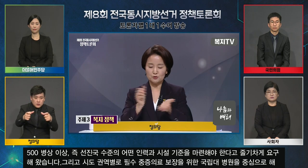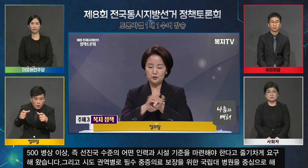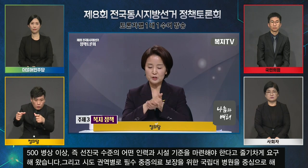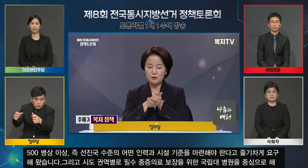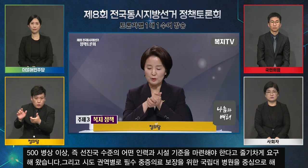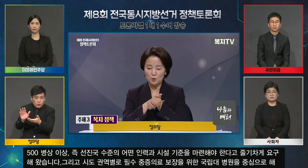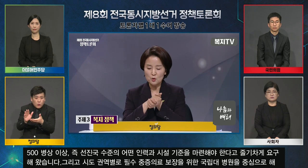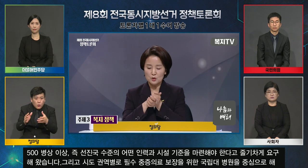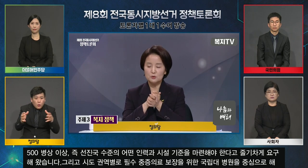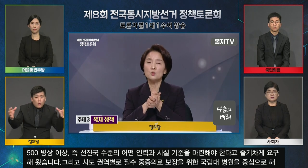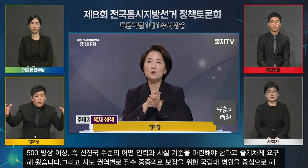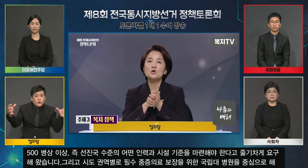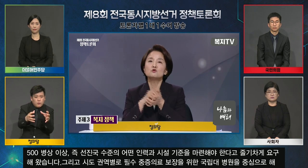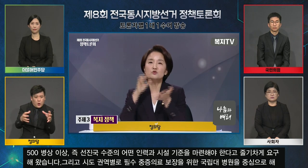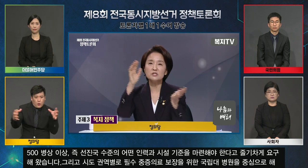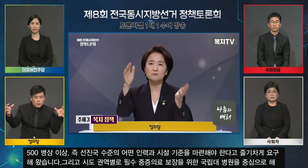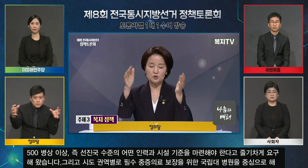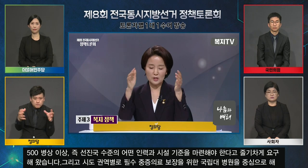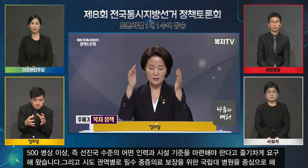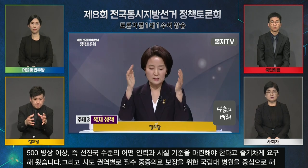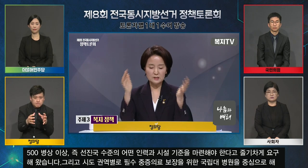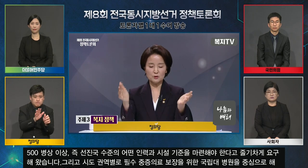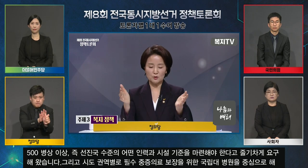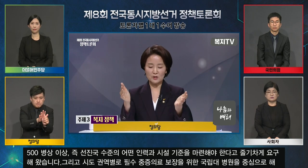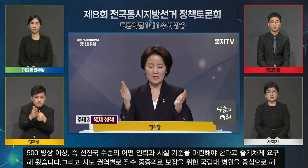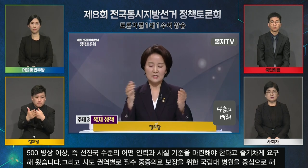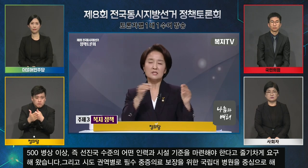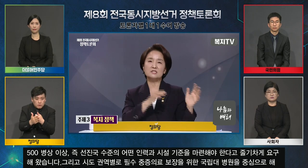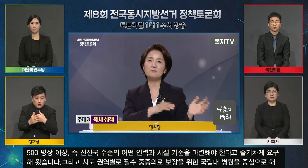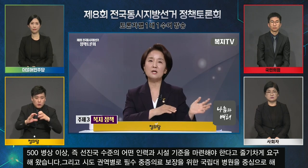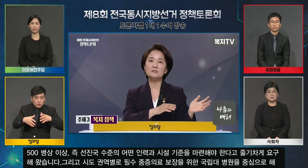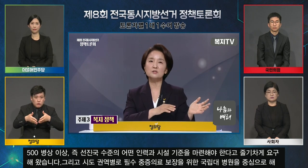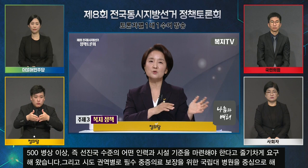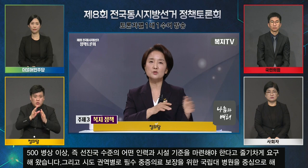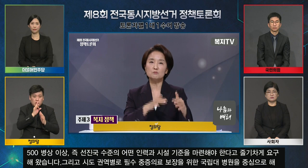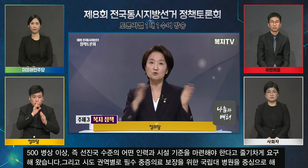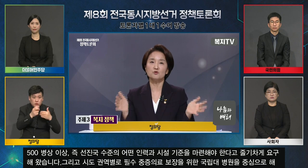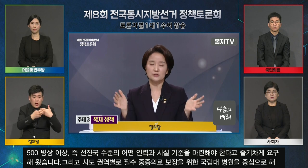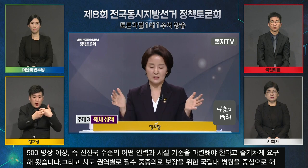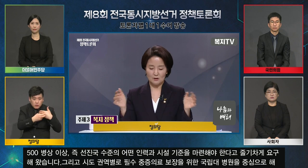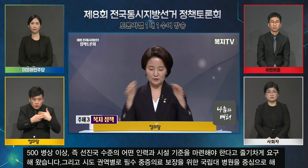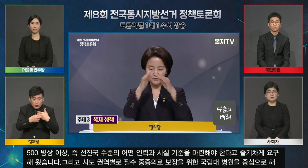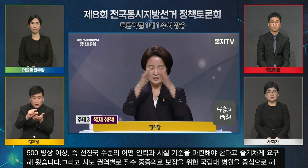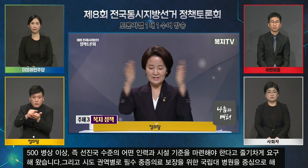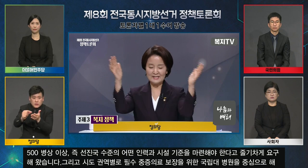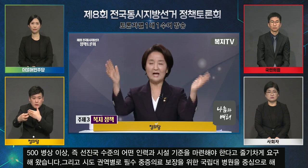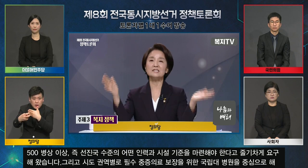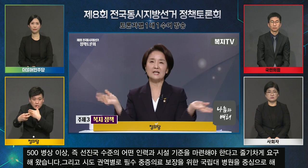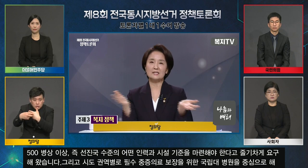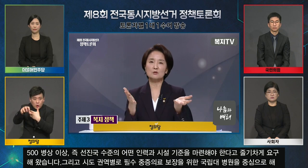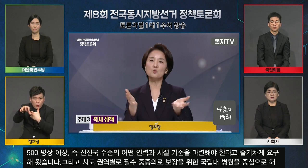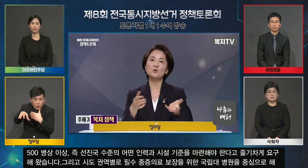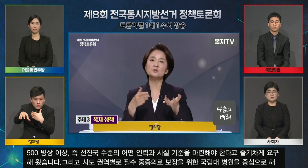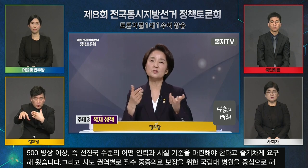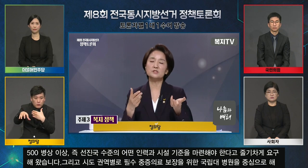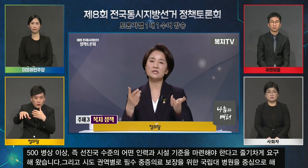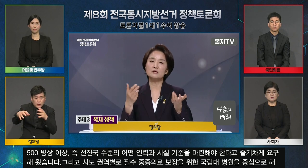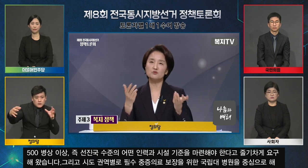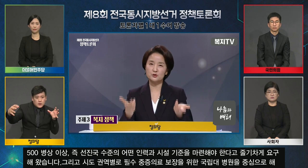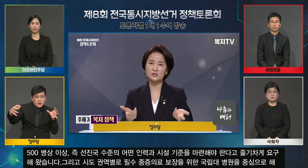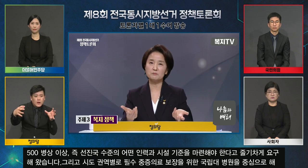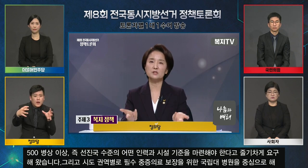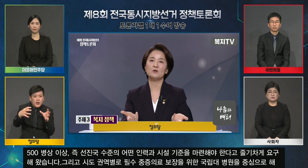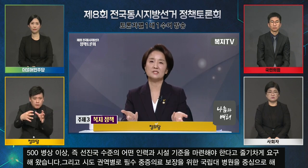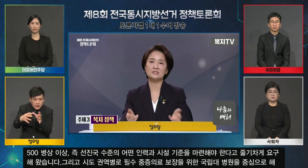구축이 되고 또 국립중앙의료원과 지방의료원을 묶은 어떤 단일한 공공의료